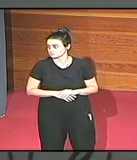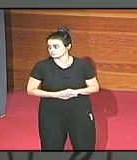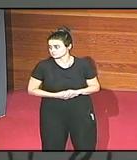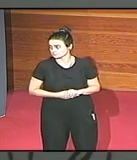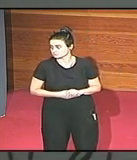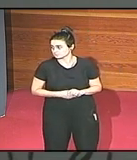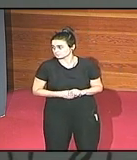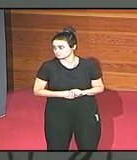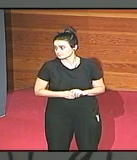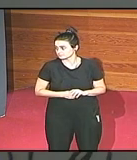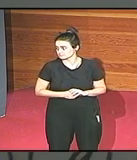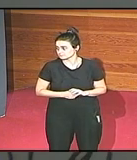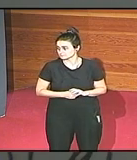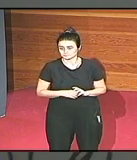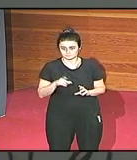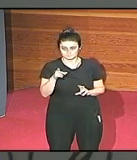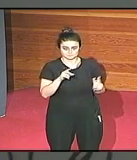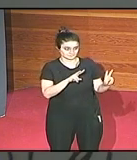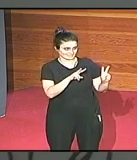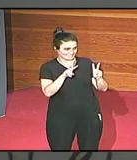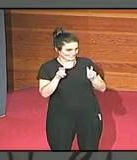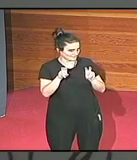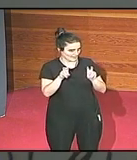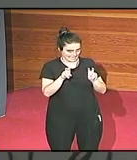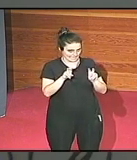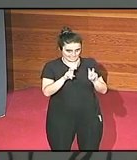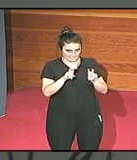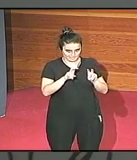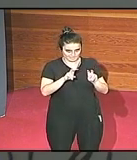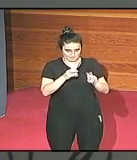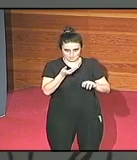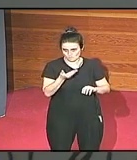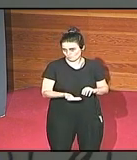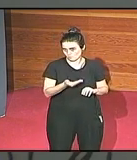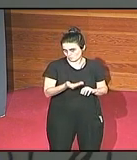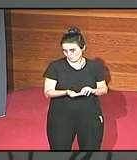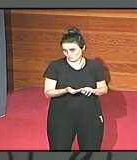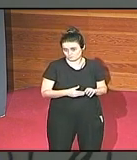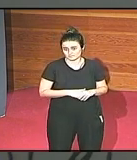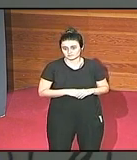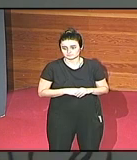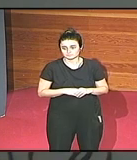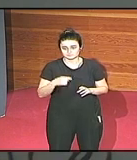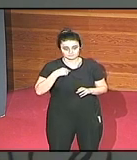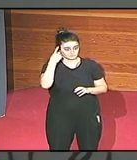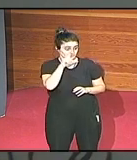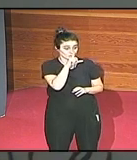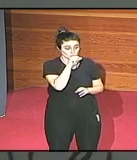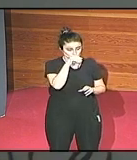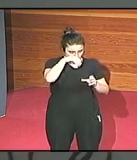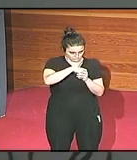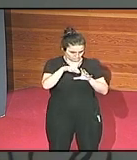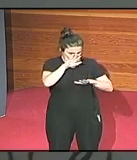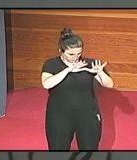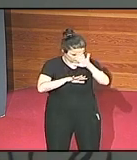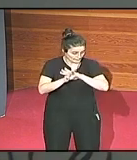Bai, hori da gai importanteenetako bat gaur egun, ez? Ezakit, bakit Twitter burbuila bat dela, baina Twitterren sartu eta ikusiko